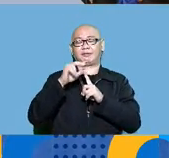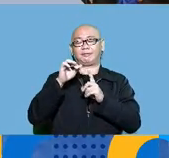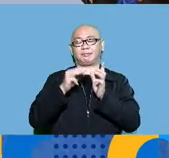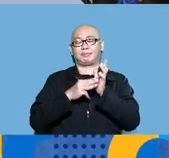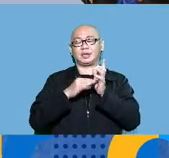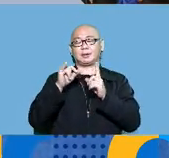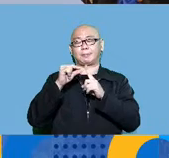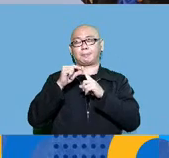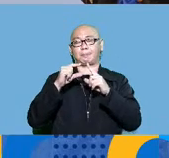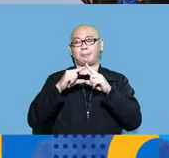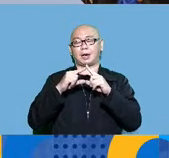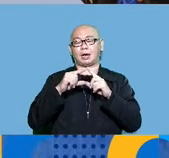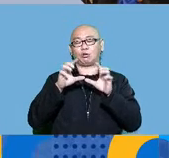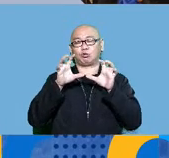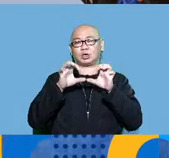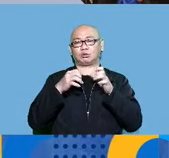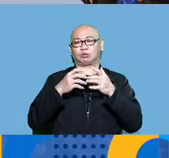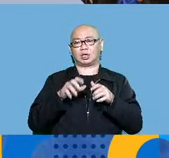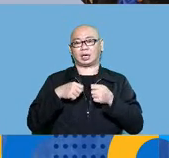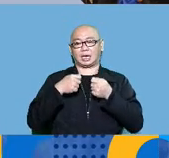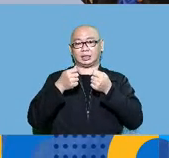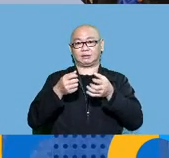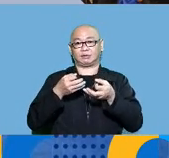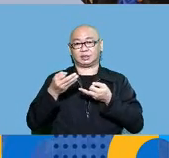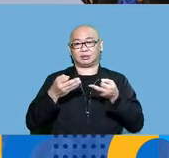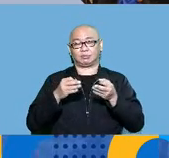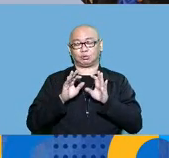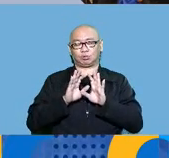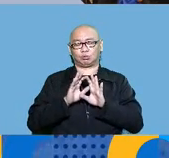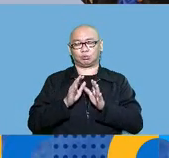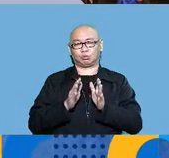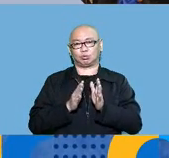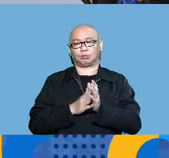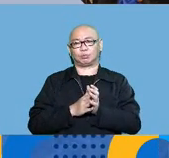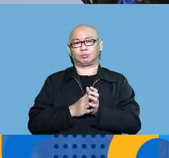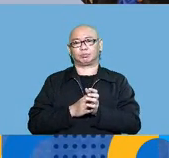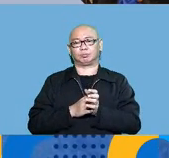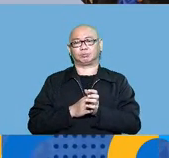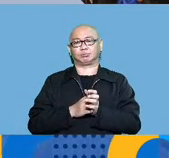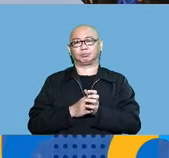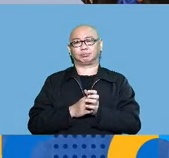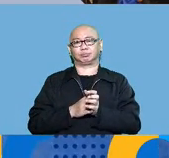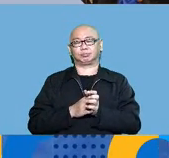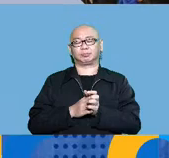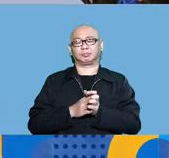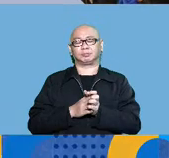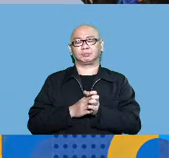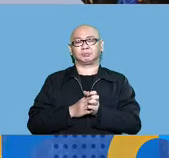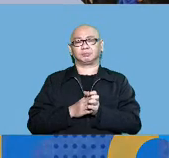telah memfasilitasi, mendukung, dan selalu mendorong pencapaian guru besar saya ini.